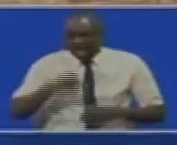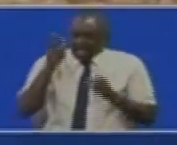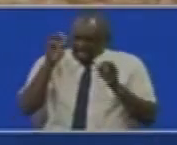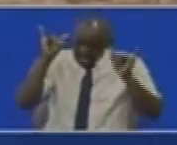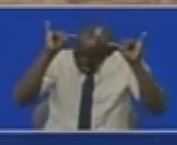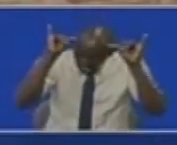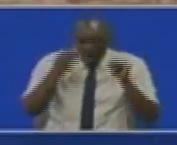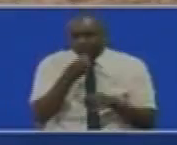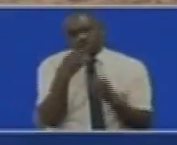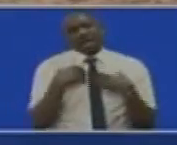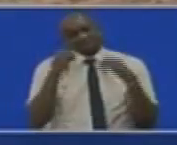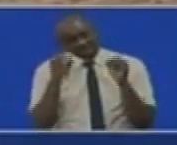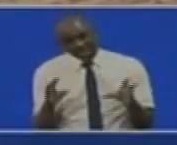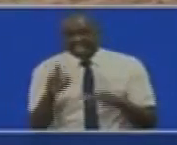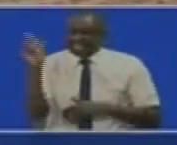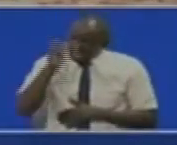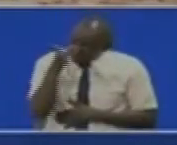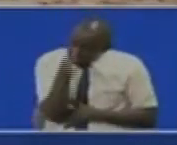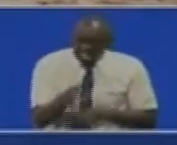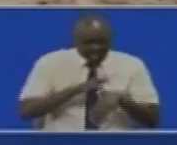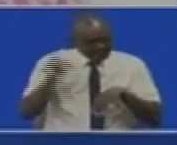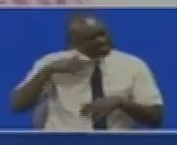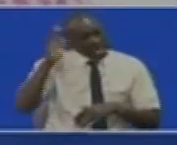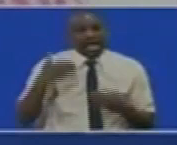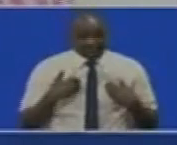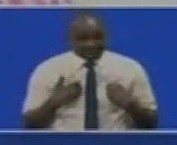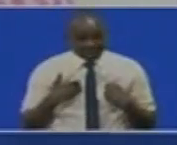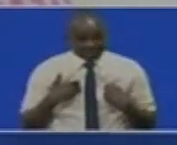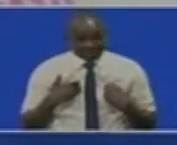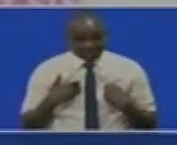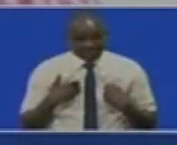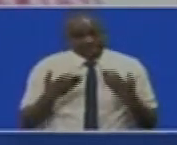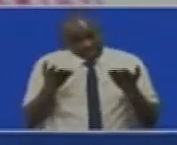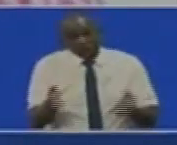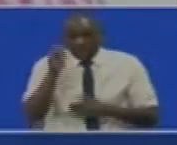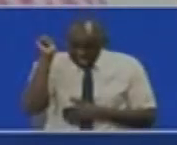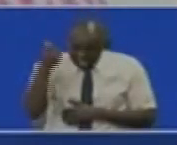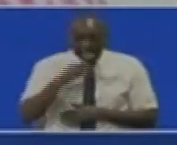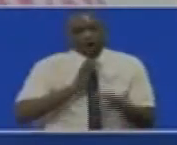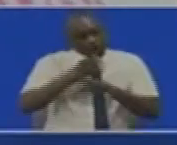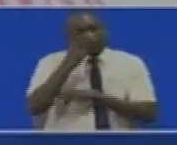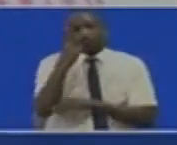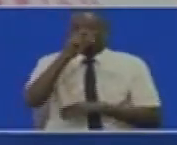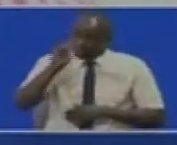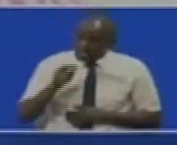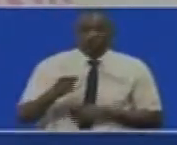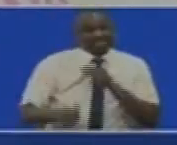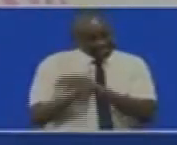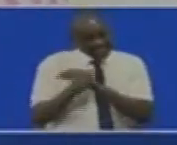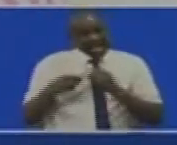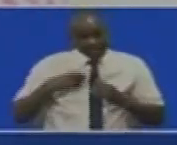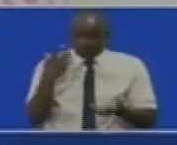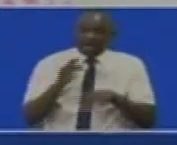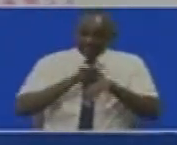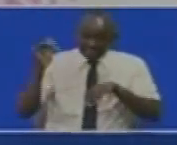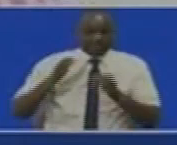mtindo. Nairobi na viunga vyake imeathirika pakubwa. Zaidi ya Wakenya milioni mbili wako katika hatari ya kuathirika